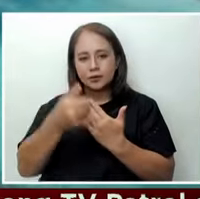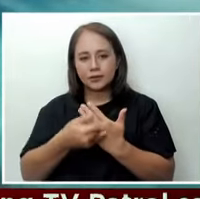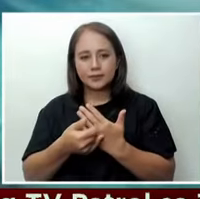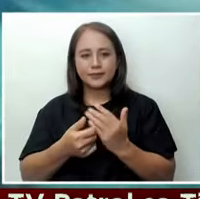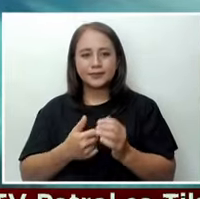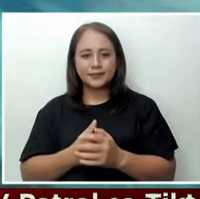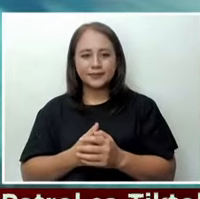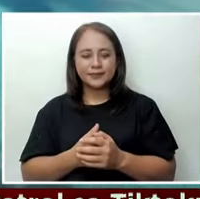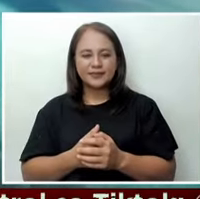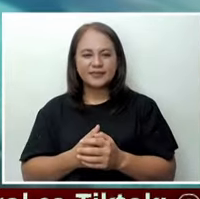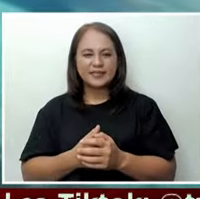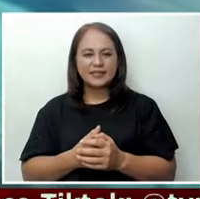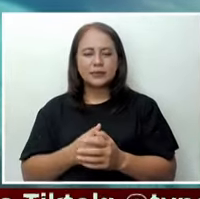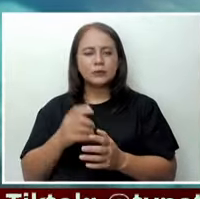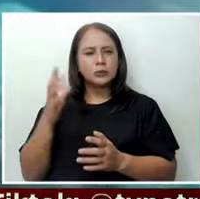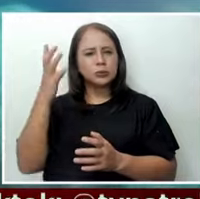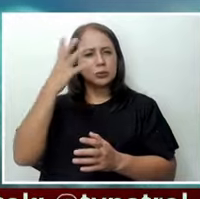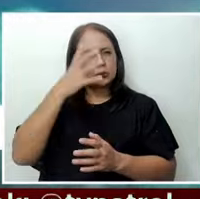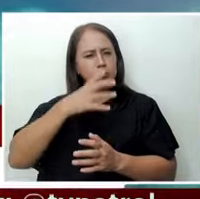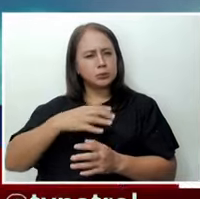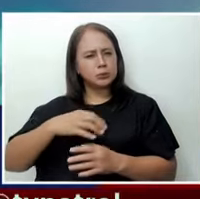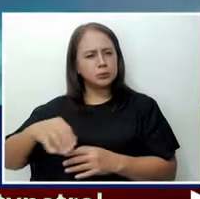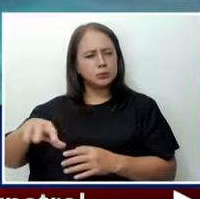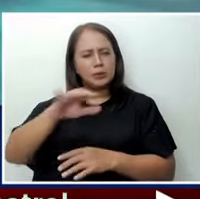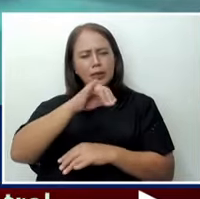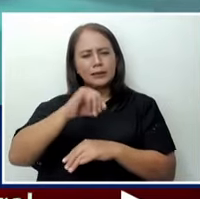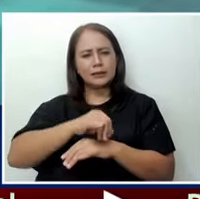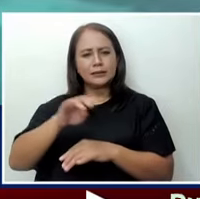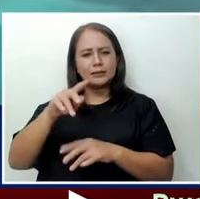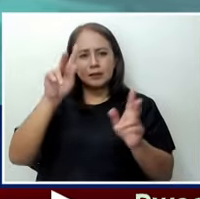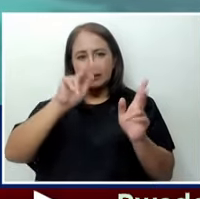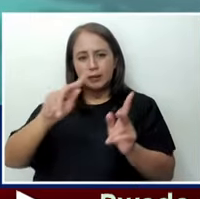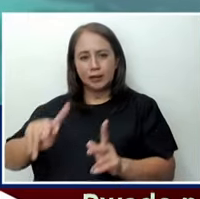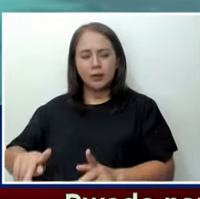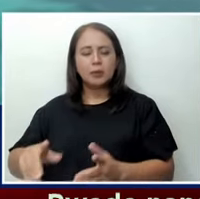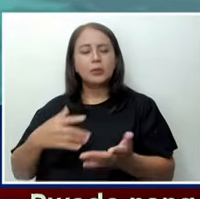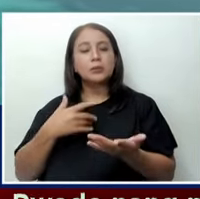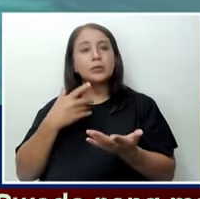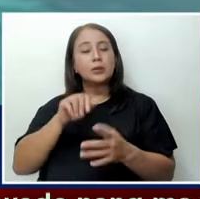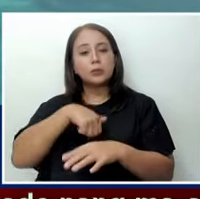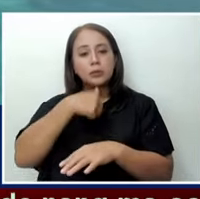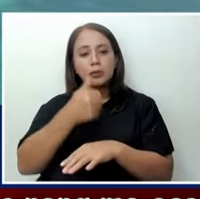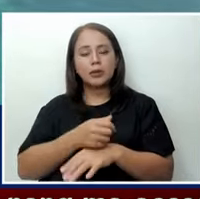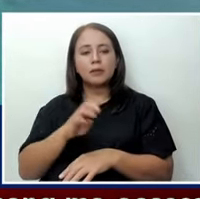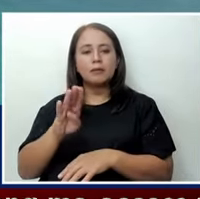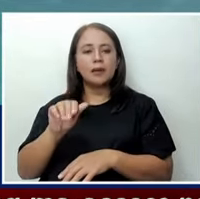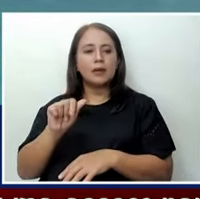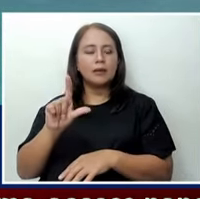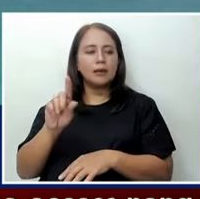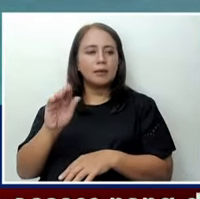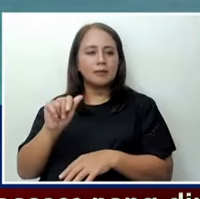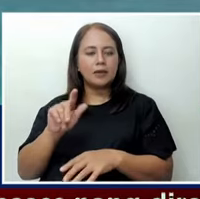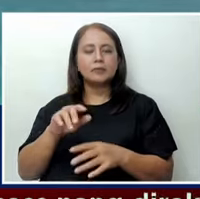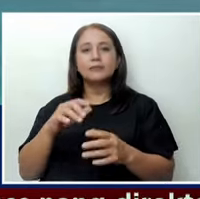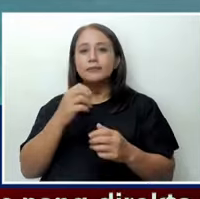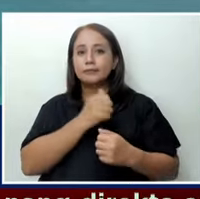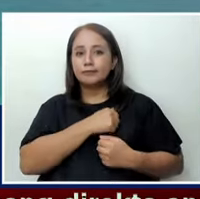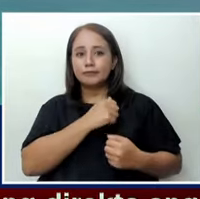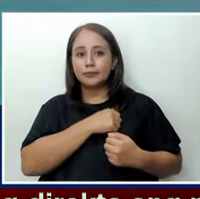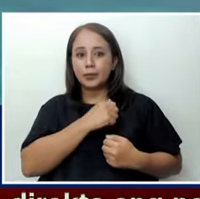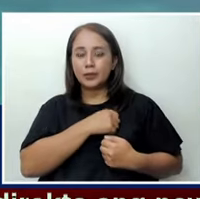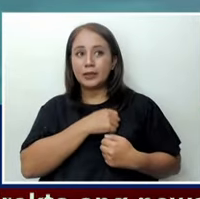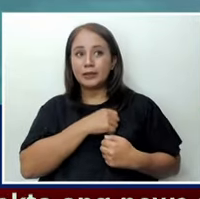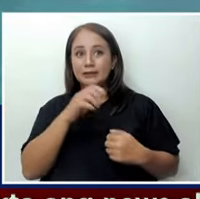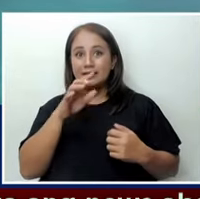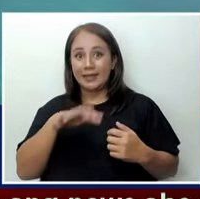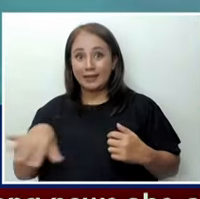Sa malaparaisong islang ito sa Palawan, kasalukuyang tinatayo ang Balabac Military Runway. Isang proyektong